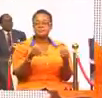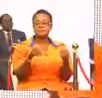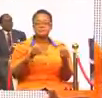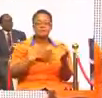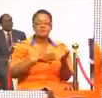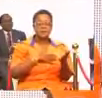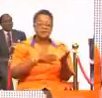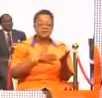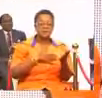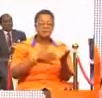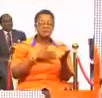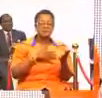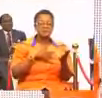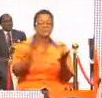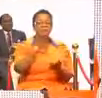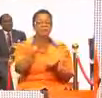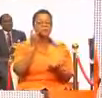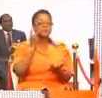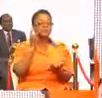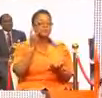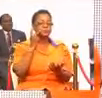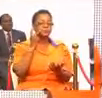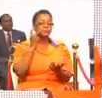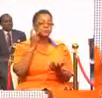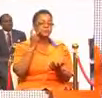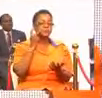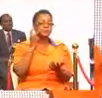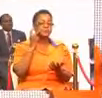His Excellency Stephen Kalonzo Musyoka,